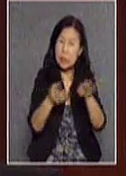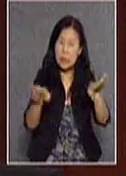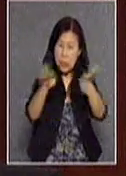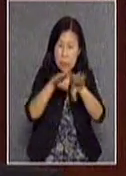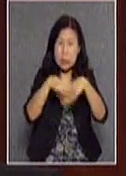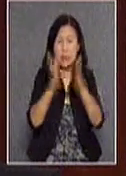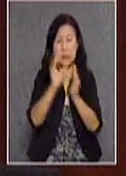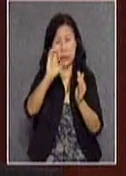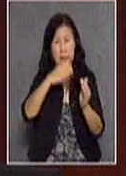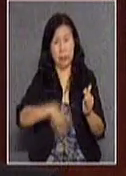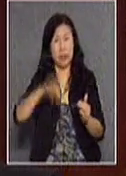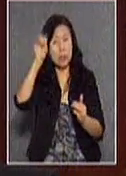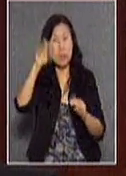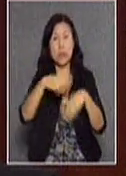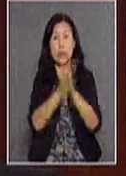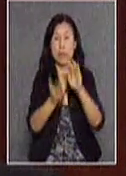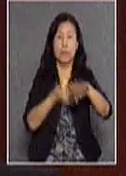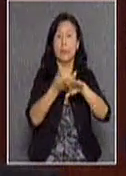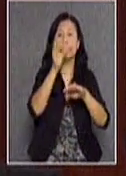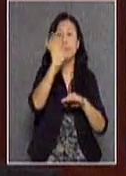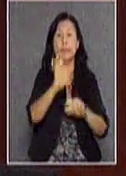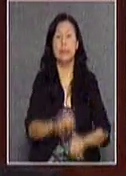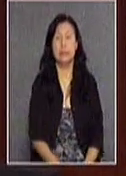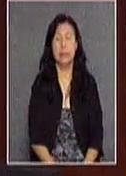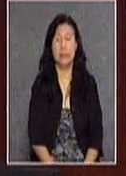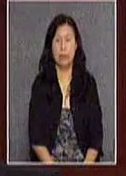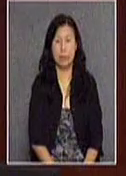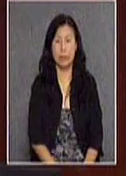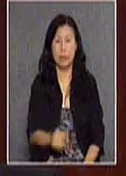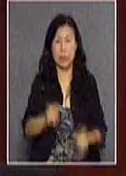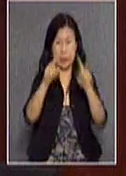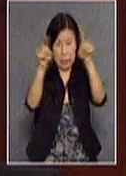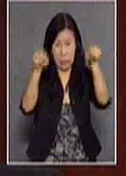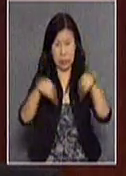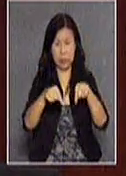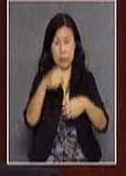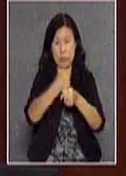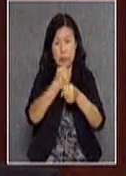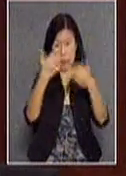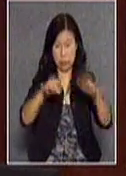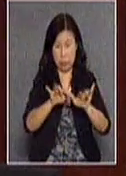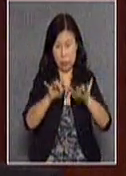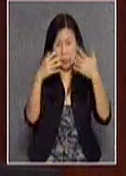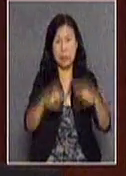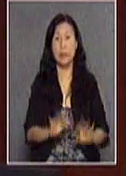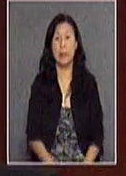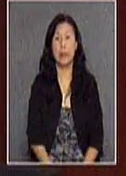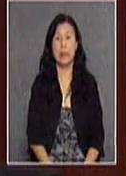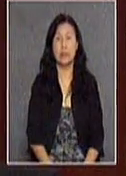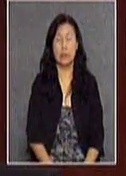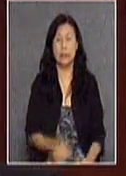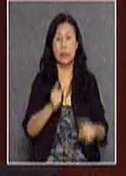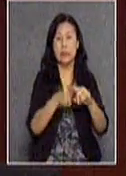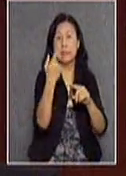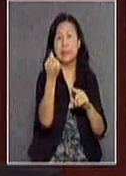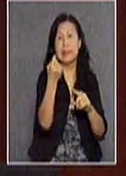議員說回，叫他不用再提。但是呢，因為這個表已經做了出來呢，對我們來說最簡單